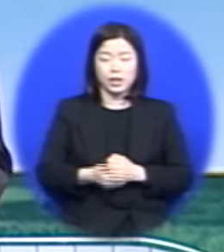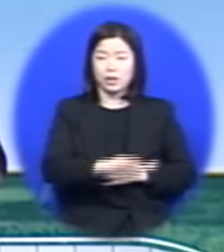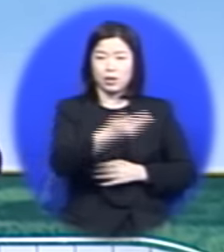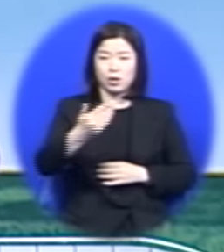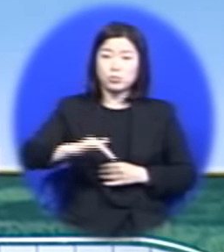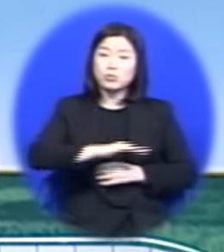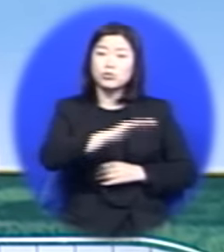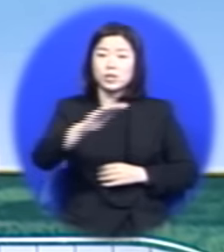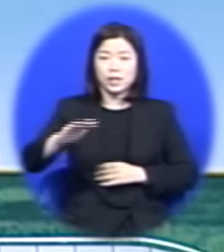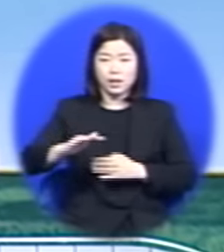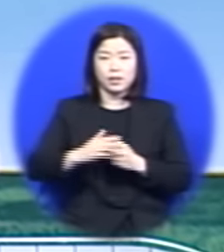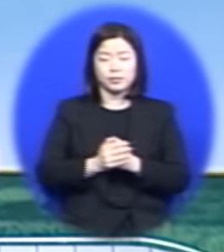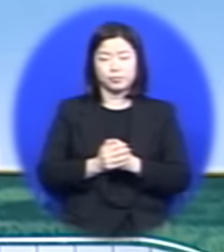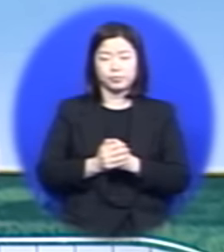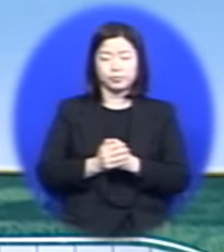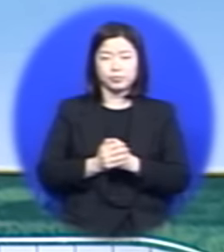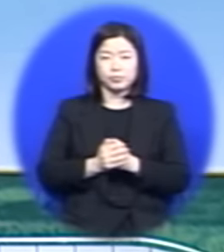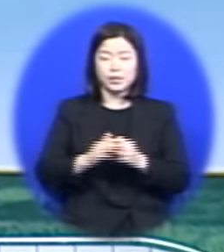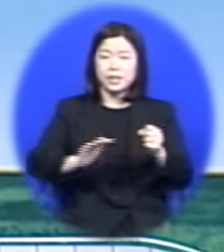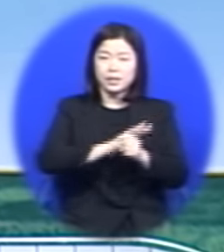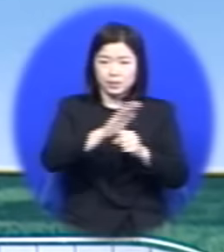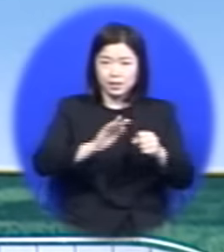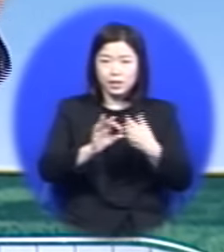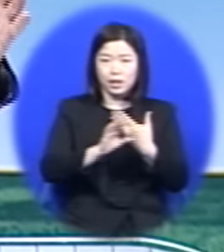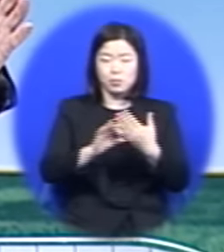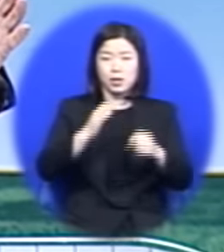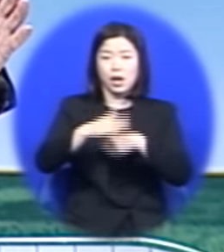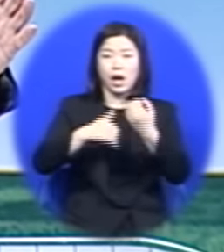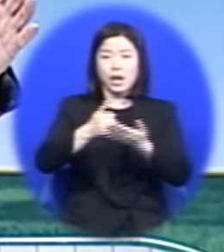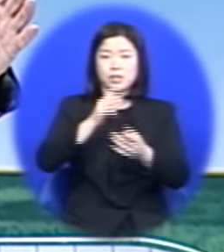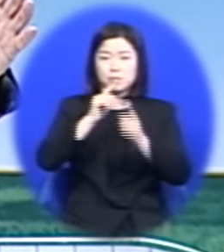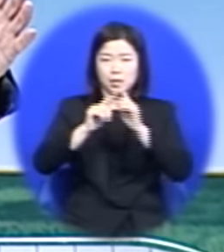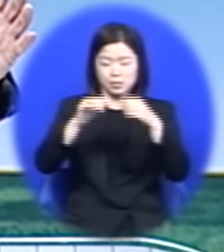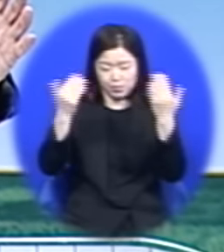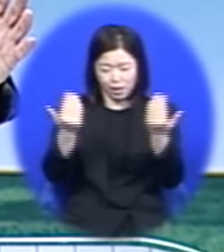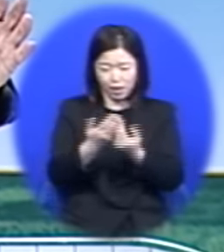여러분, 우리가 사랑하면 하나님 말씀 다 지킨 겁니다.